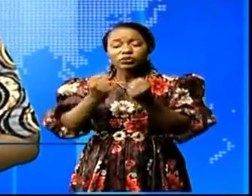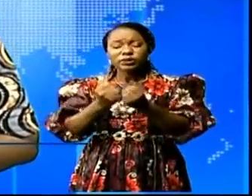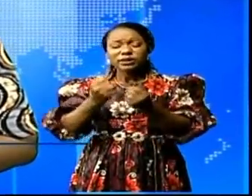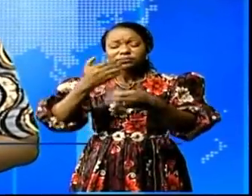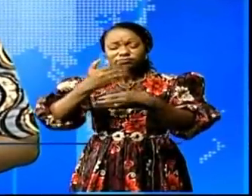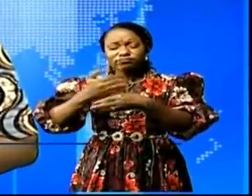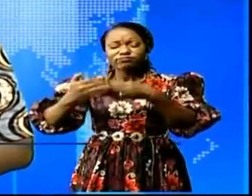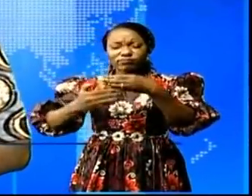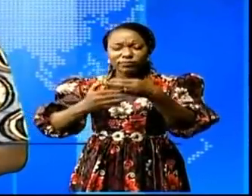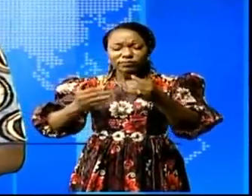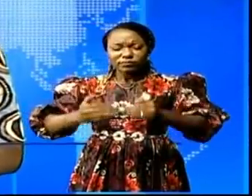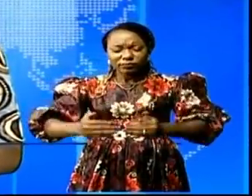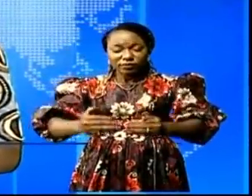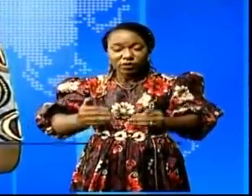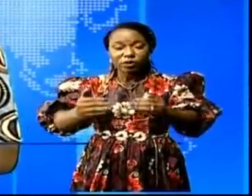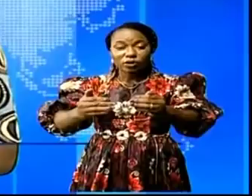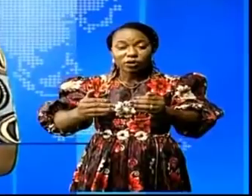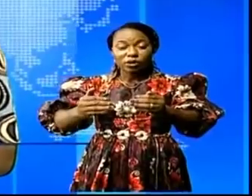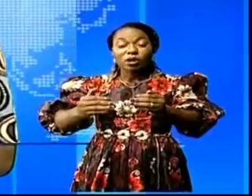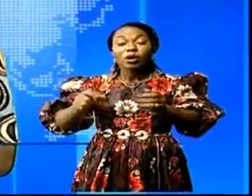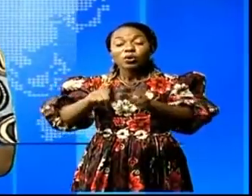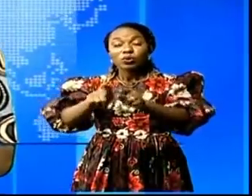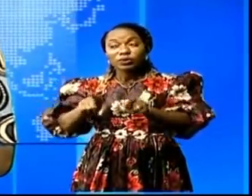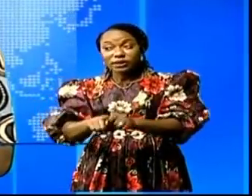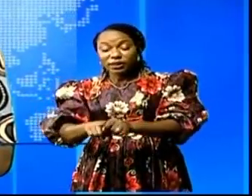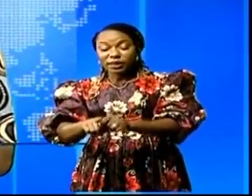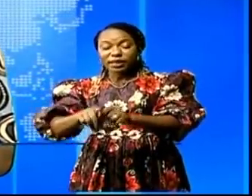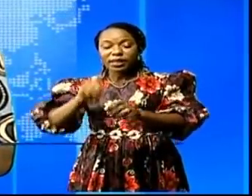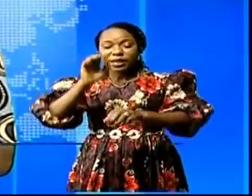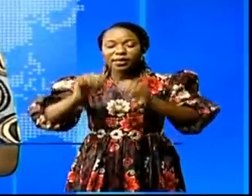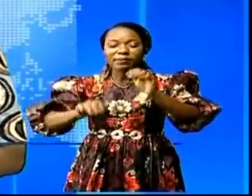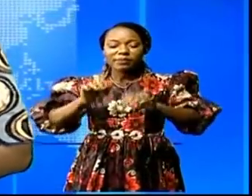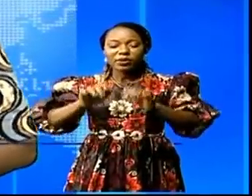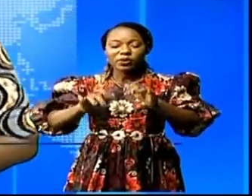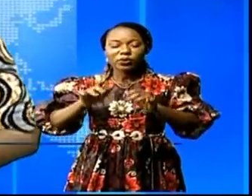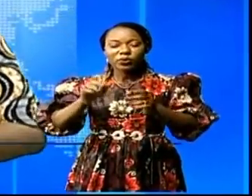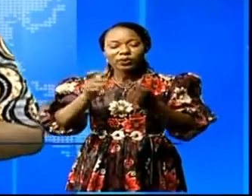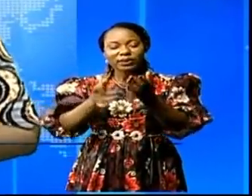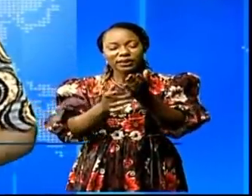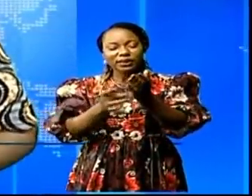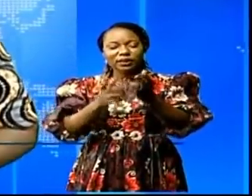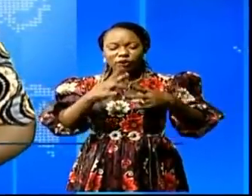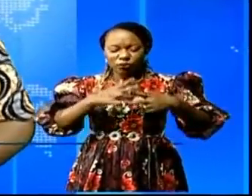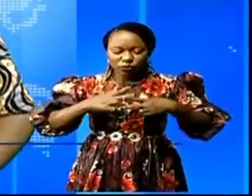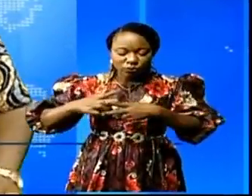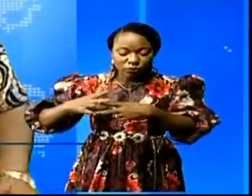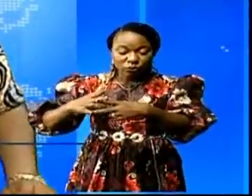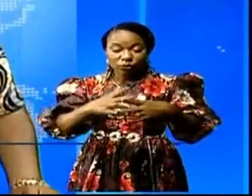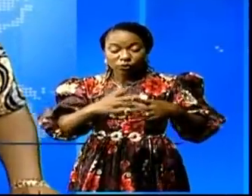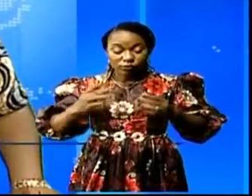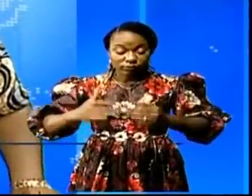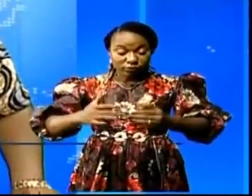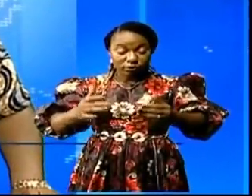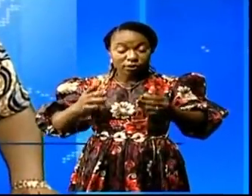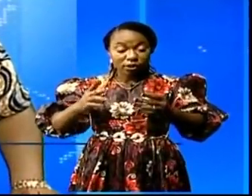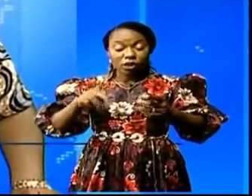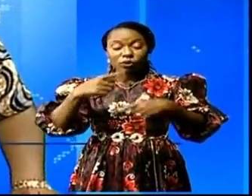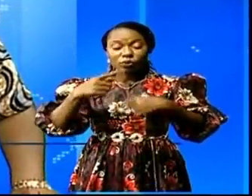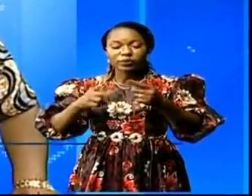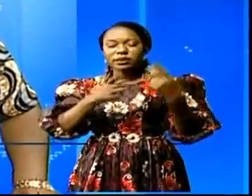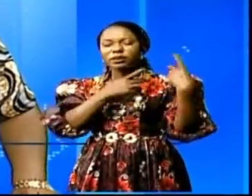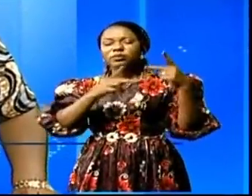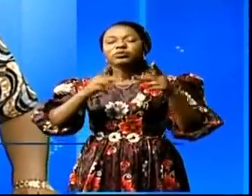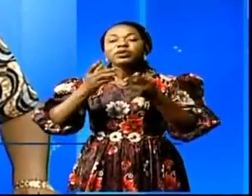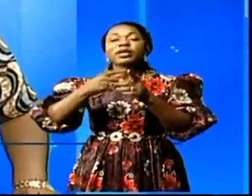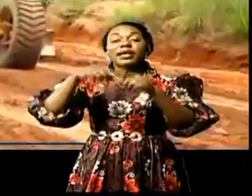mission mixte office de route et le bureau technique de contrôle a inspecté ces travaux qui ont débuté depuis octobre dernier.